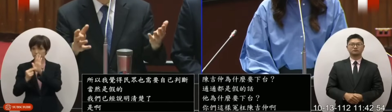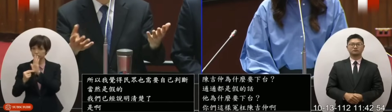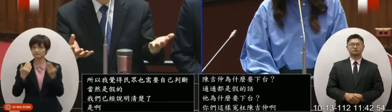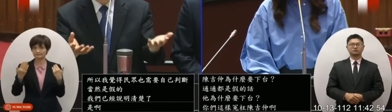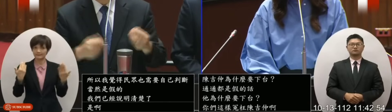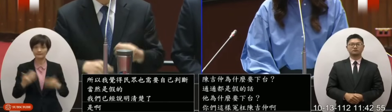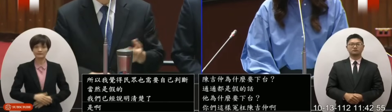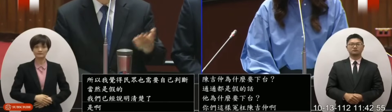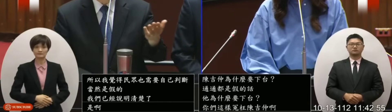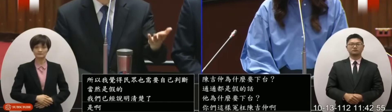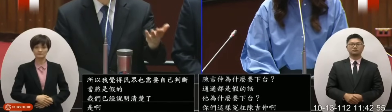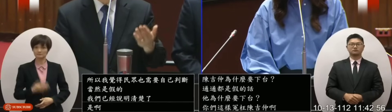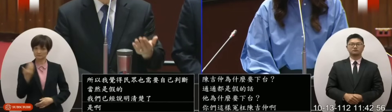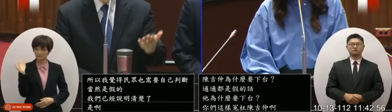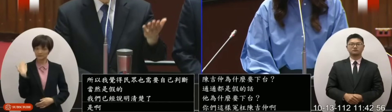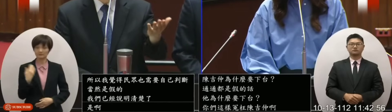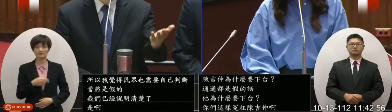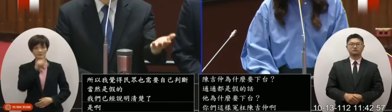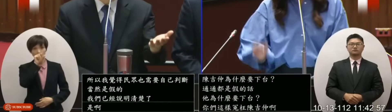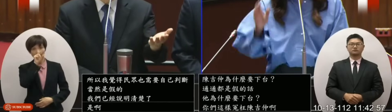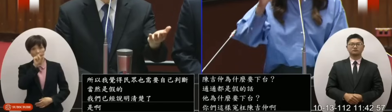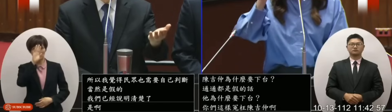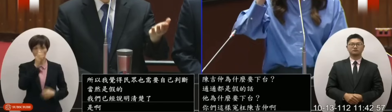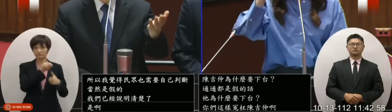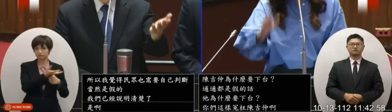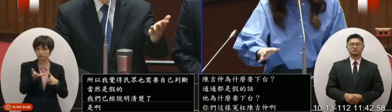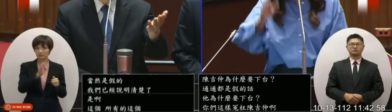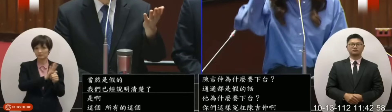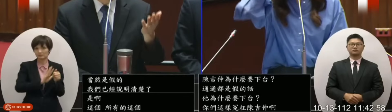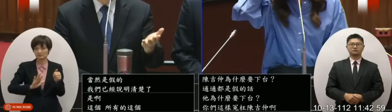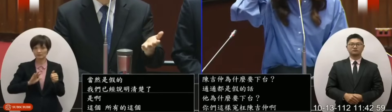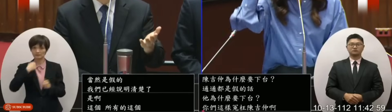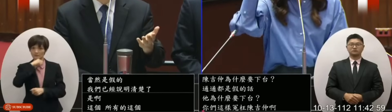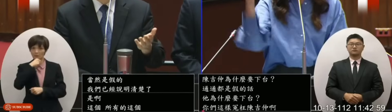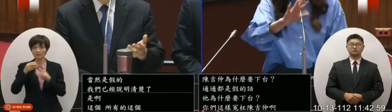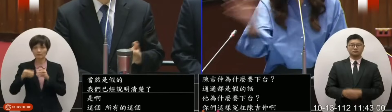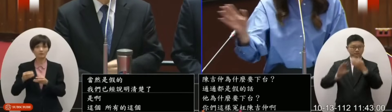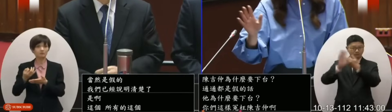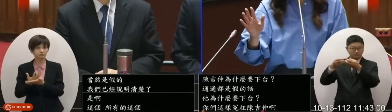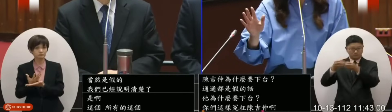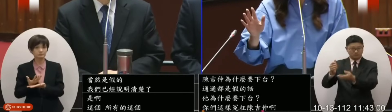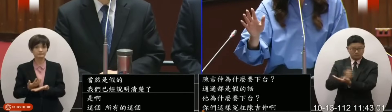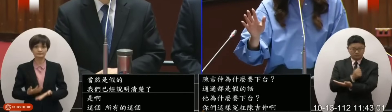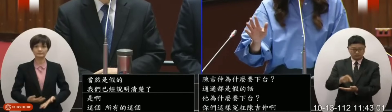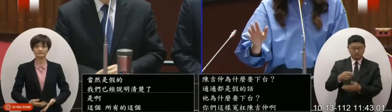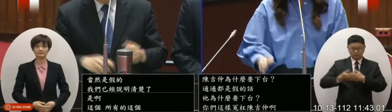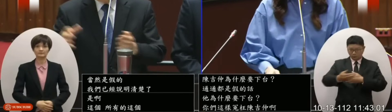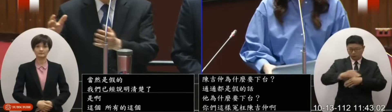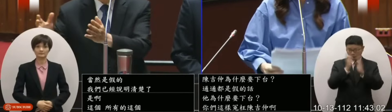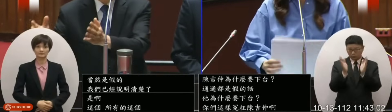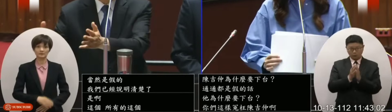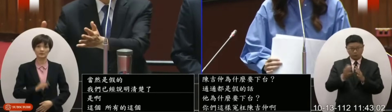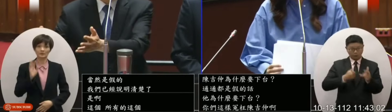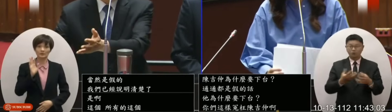当时就是因为有禽流感的关系，因为台湾的鸡蛋的 进口，这一次你们进口蛋没有任何的瑕疵。 有， 那